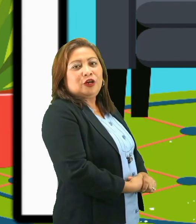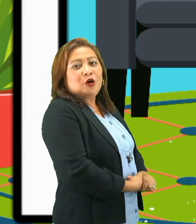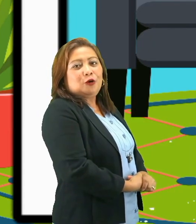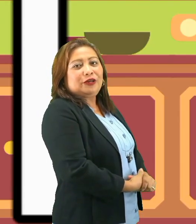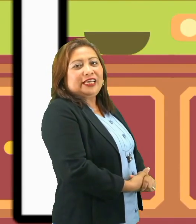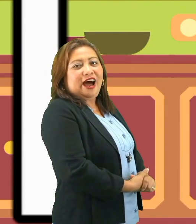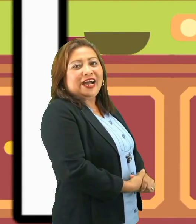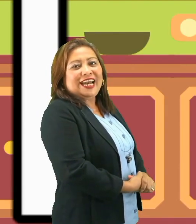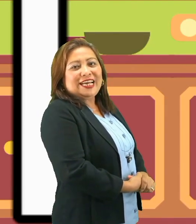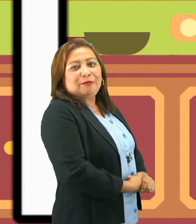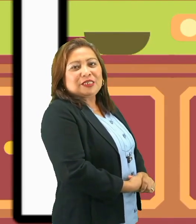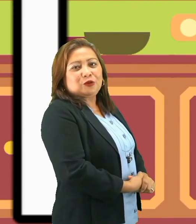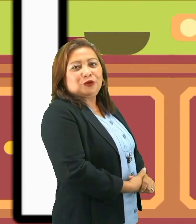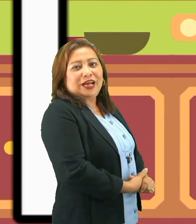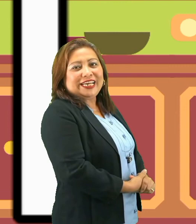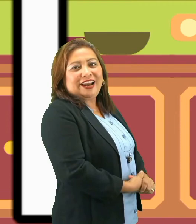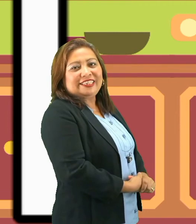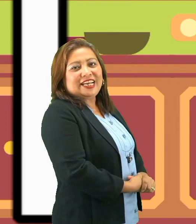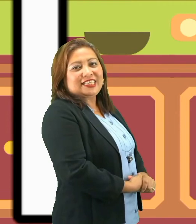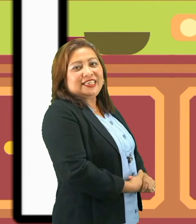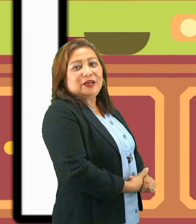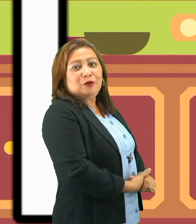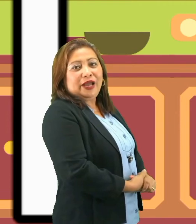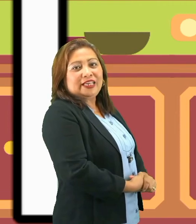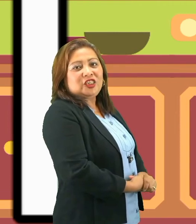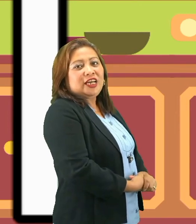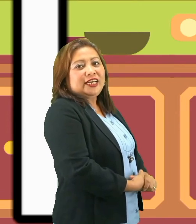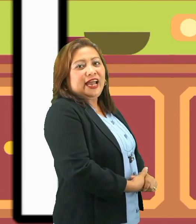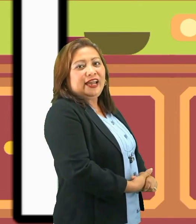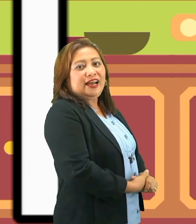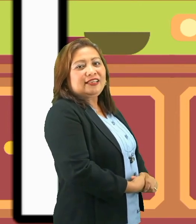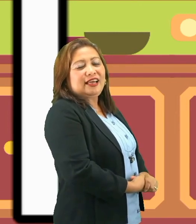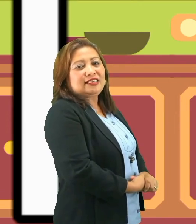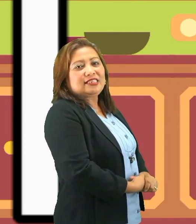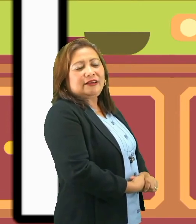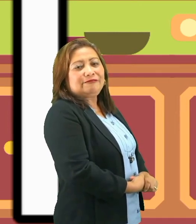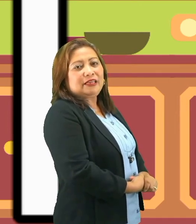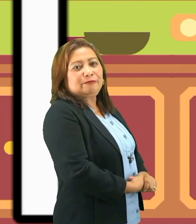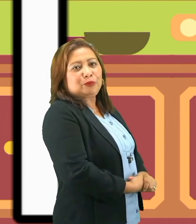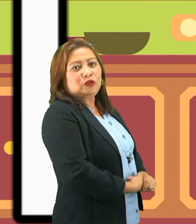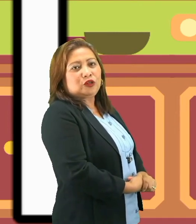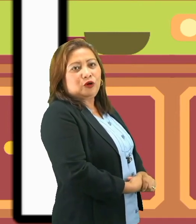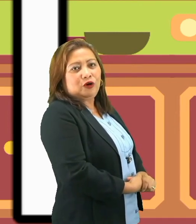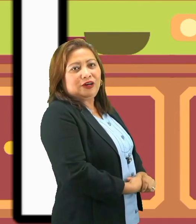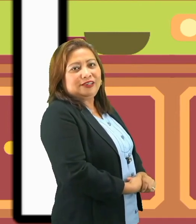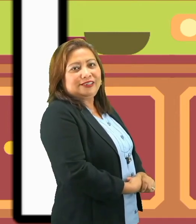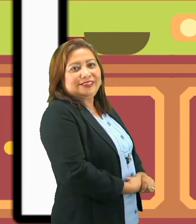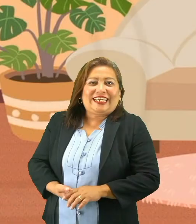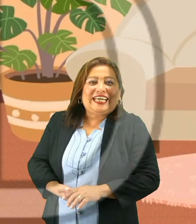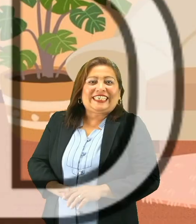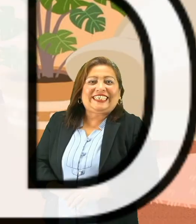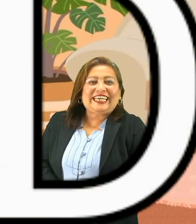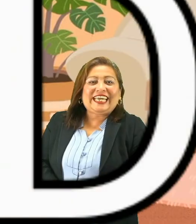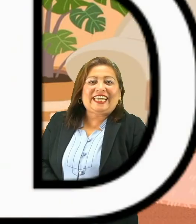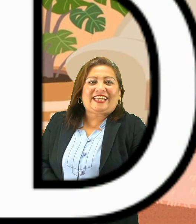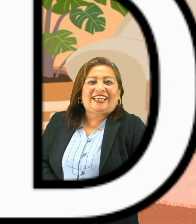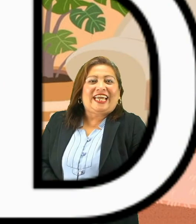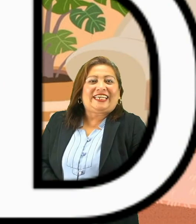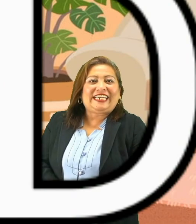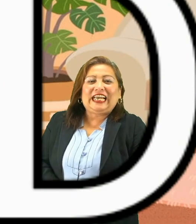nagkat-on o kinahanglan nga masunod ang gilagda sa DOH nga Health and Safety Protocol.